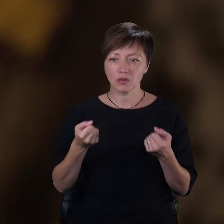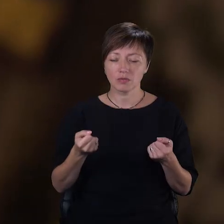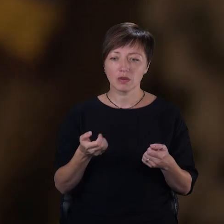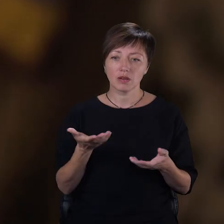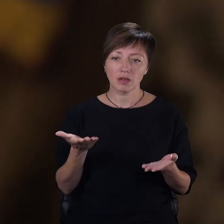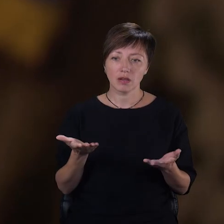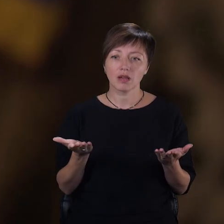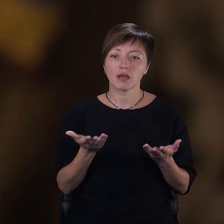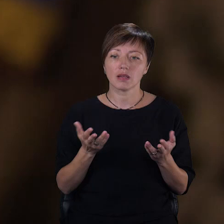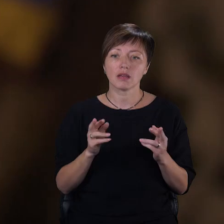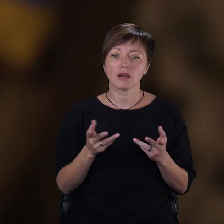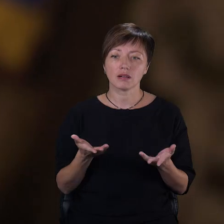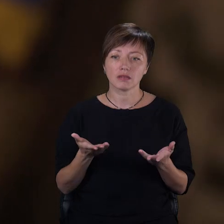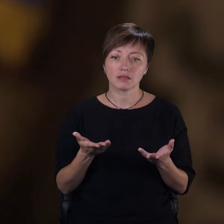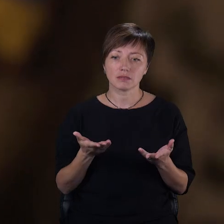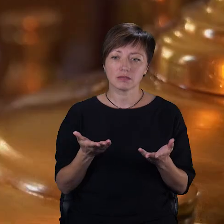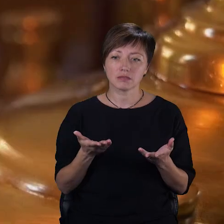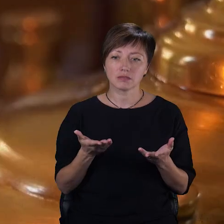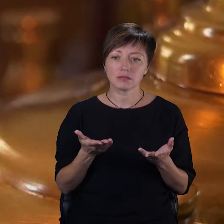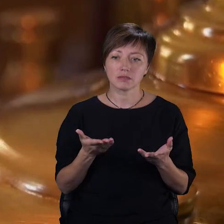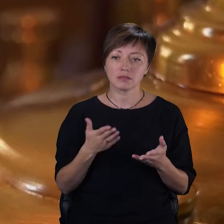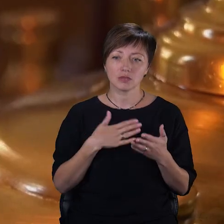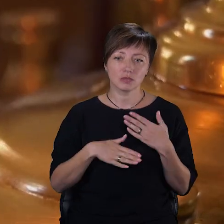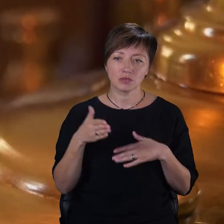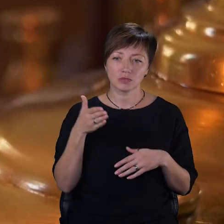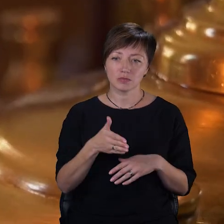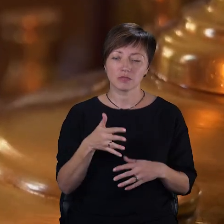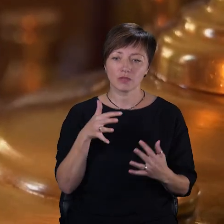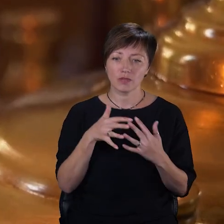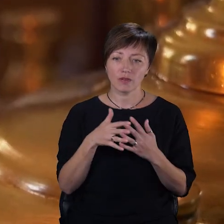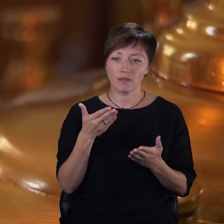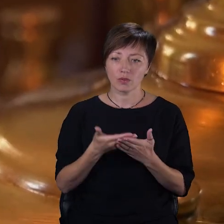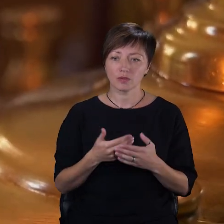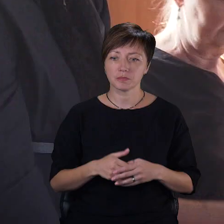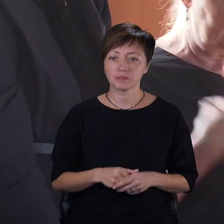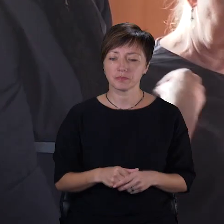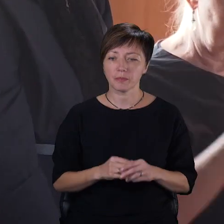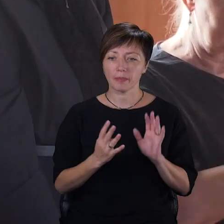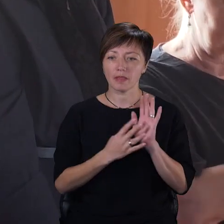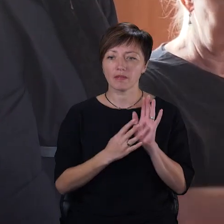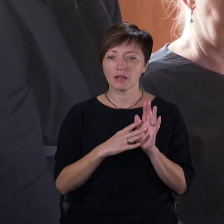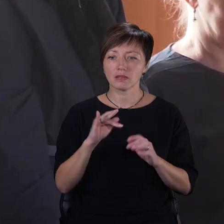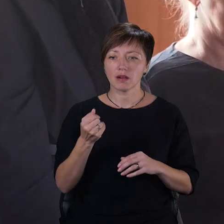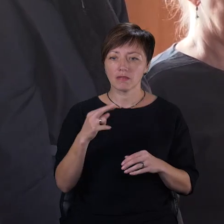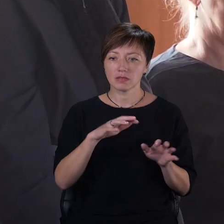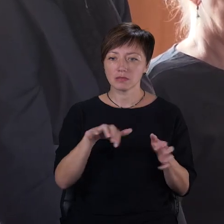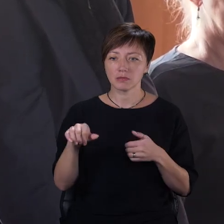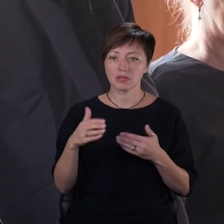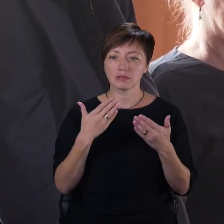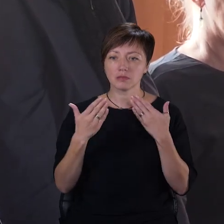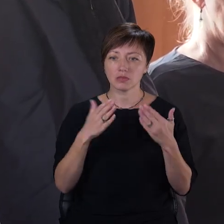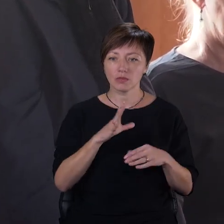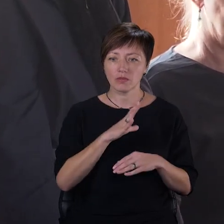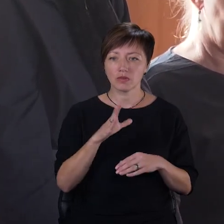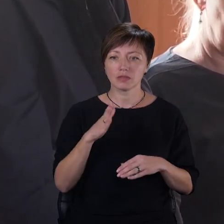А як ви? Він каже, з удовольствием піде воювати. От пішов. 9 травня його забрали. Спілкувалися,